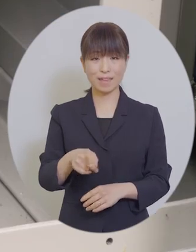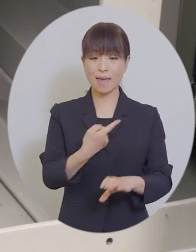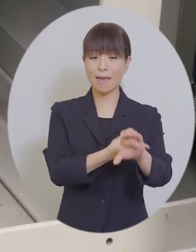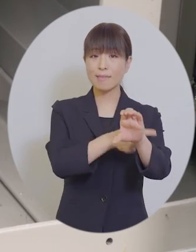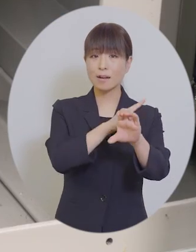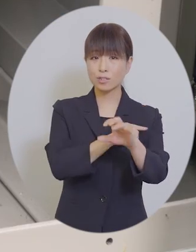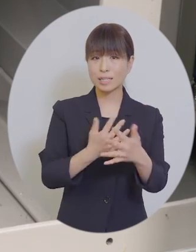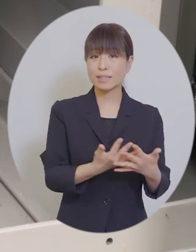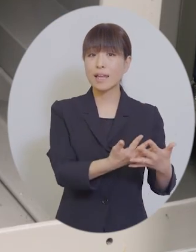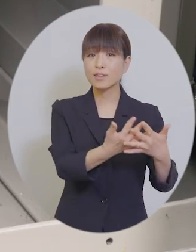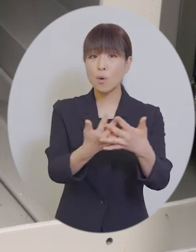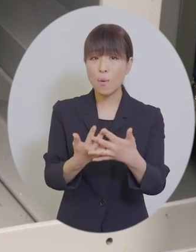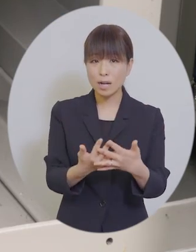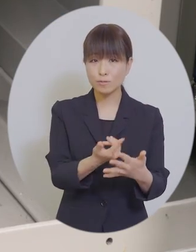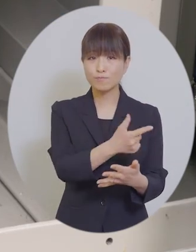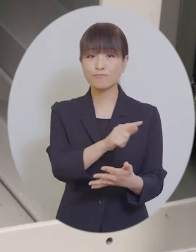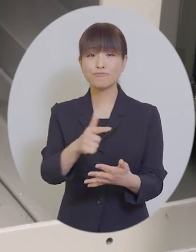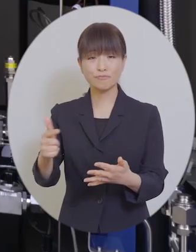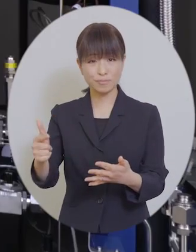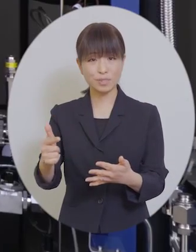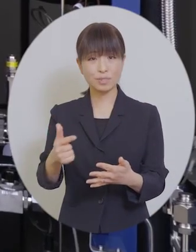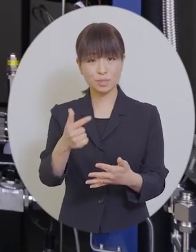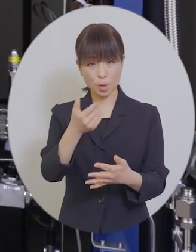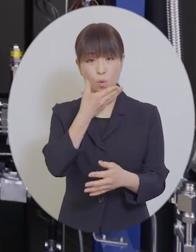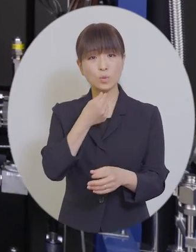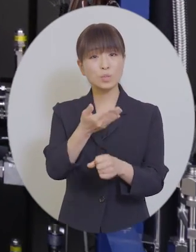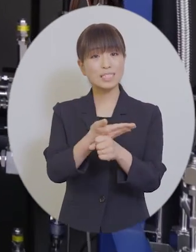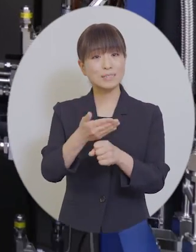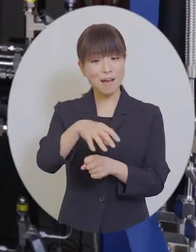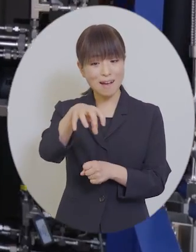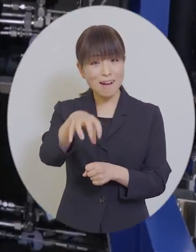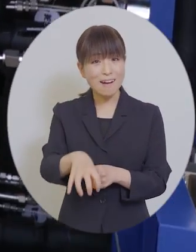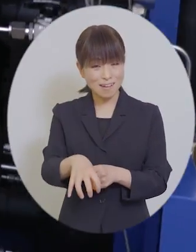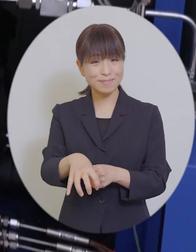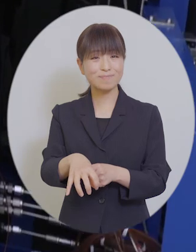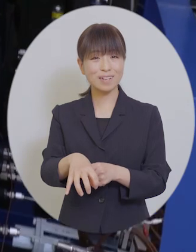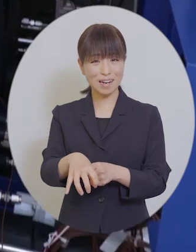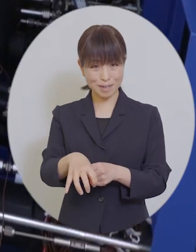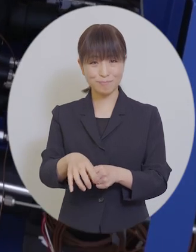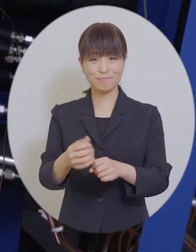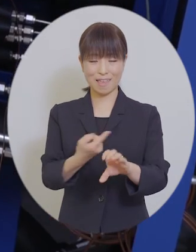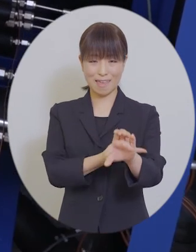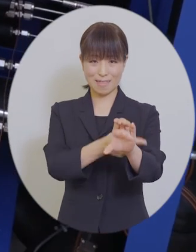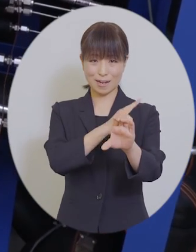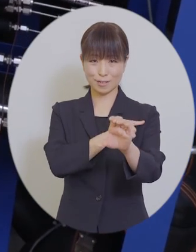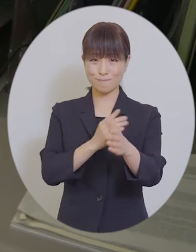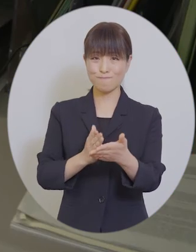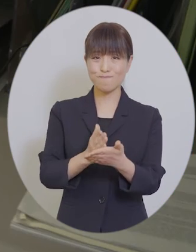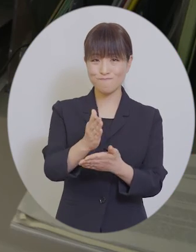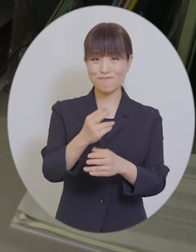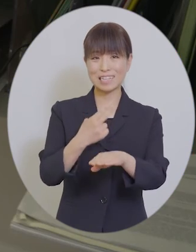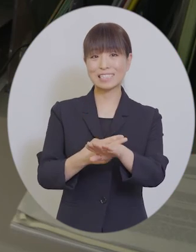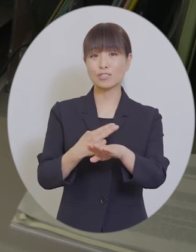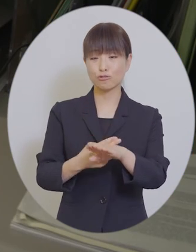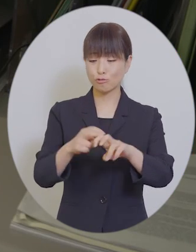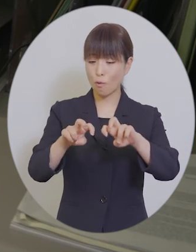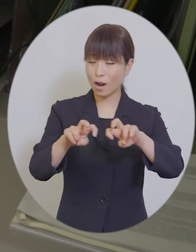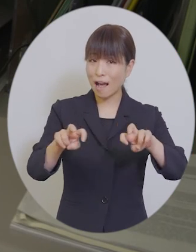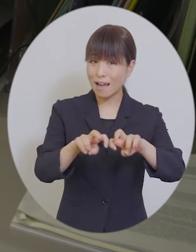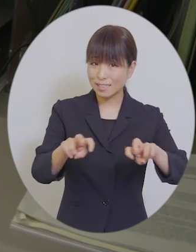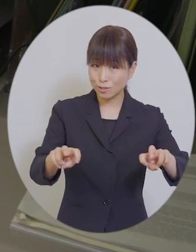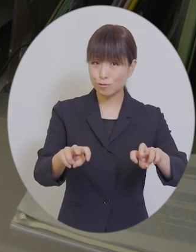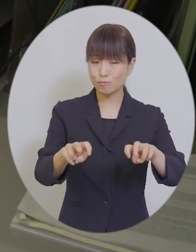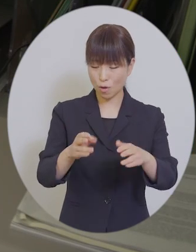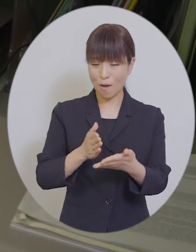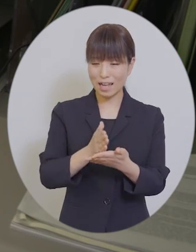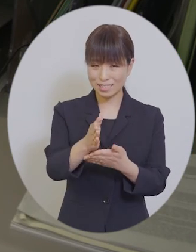エネルギーネットワークの分野で福島発の独創的な再生可能エネルギー関連技術の開発、